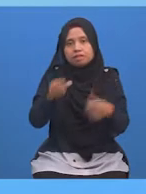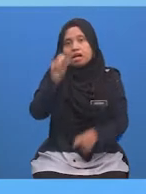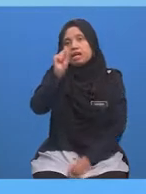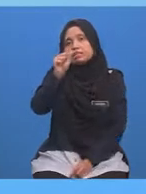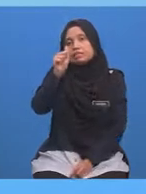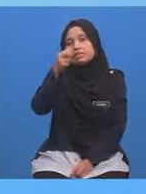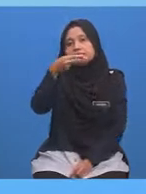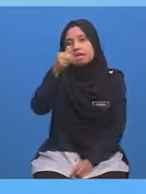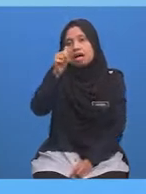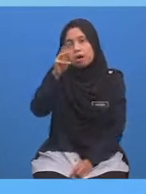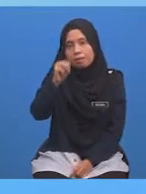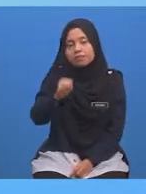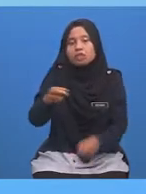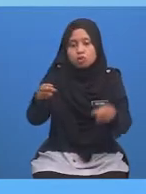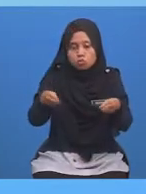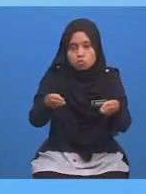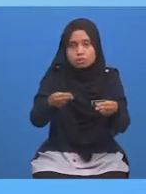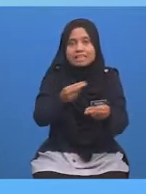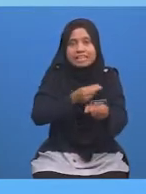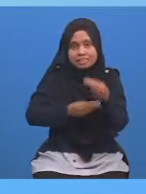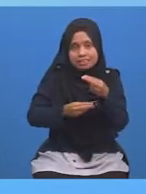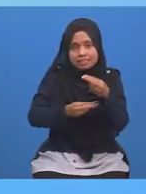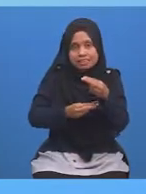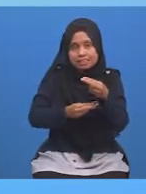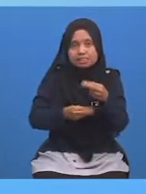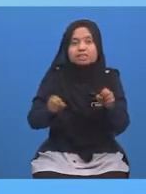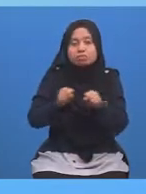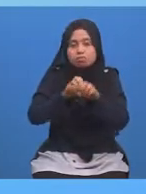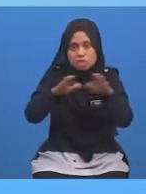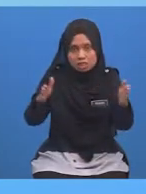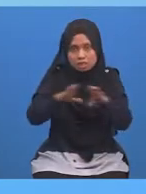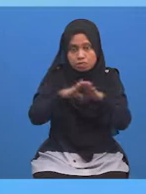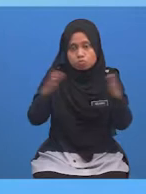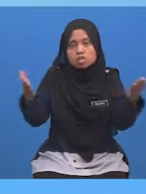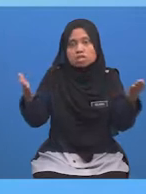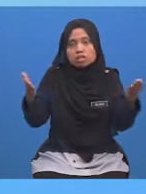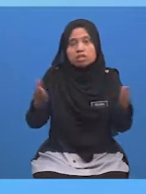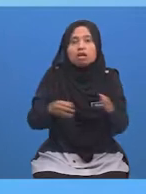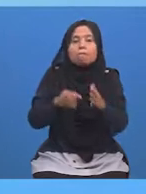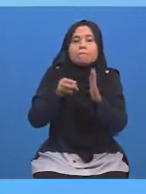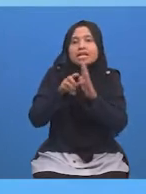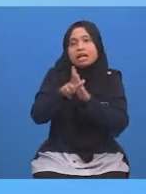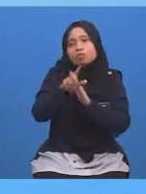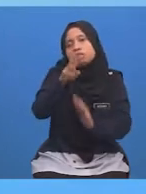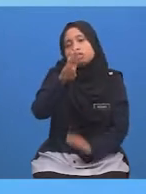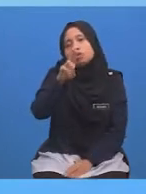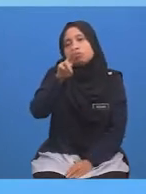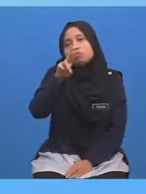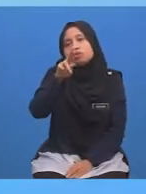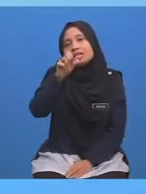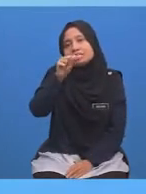Saham ini juga diurusniagakan secara terbuka melalui Bursa